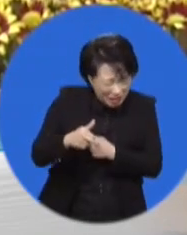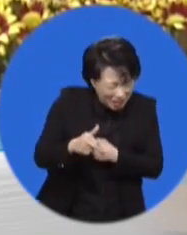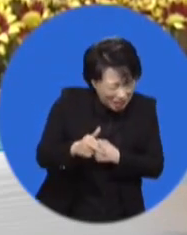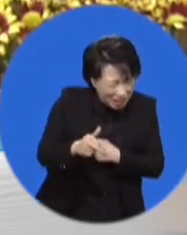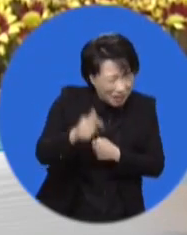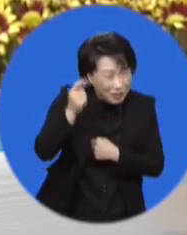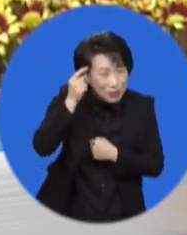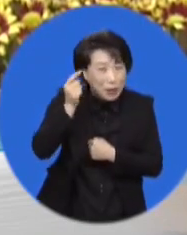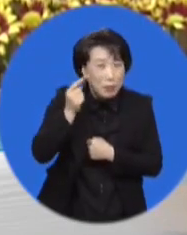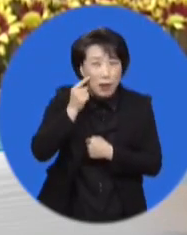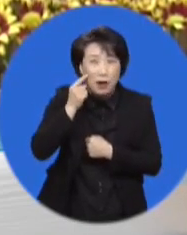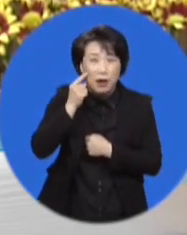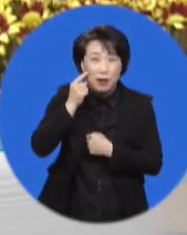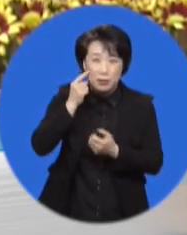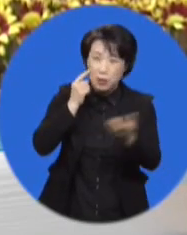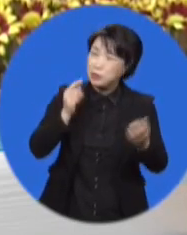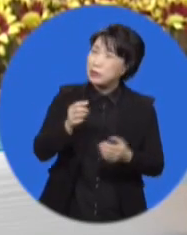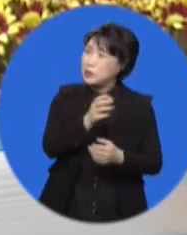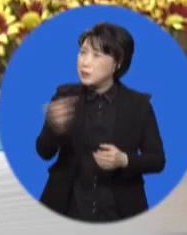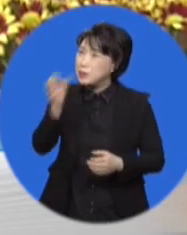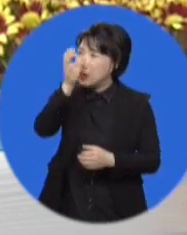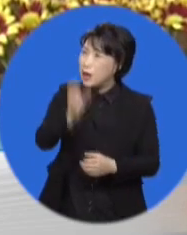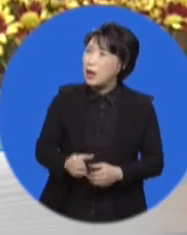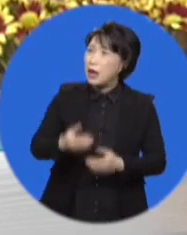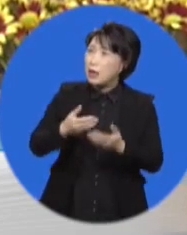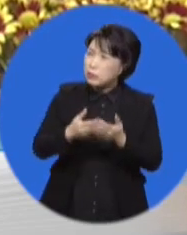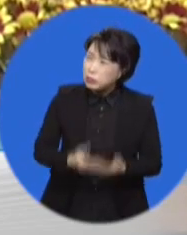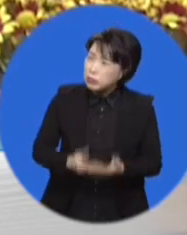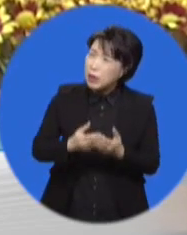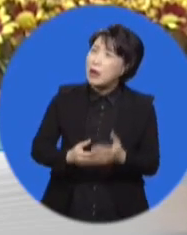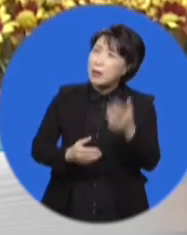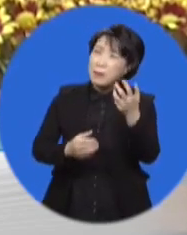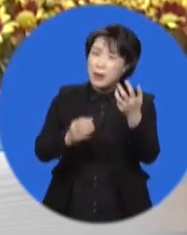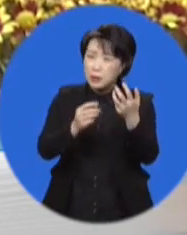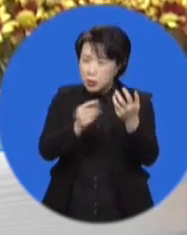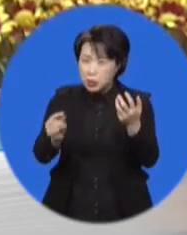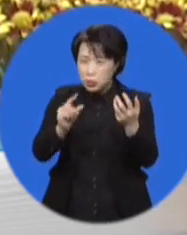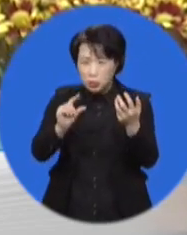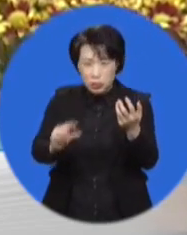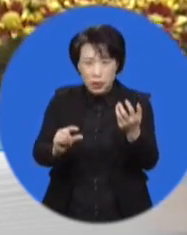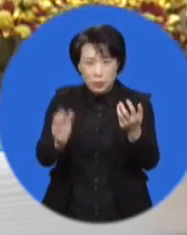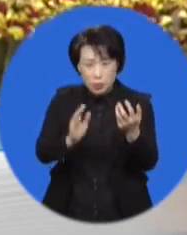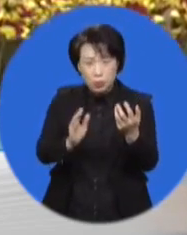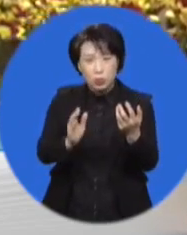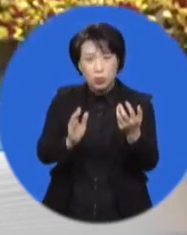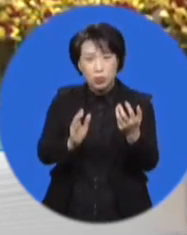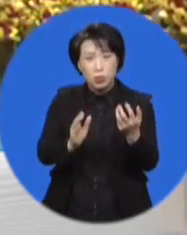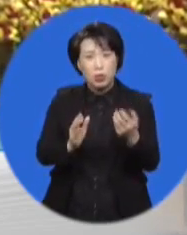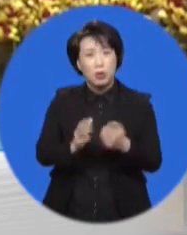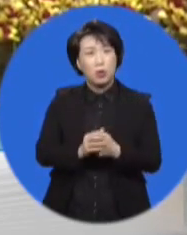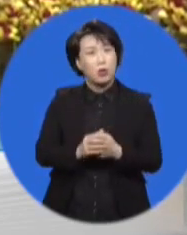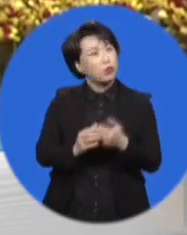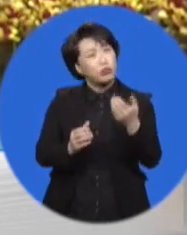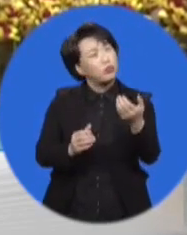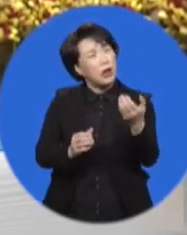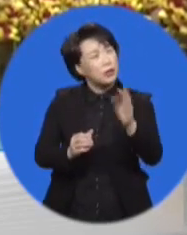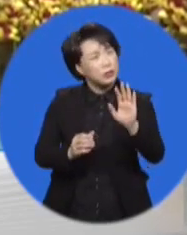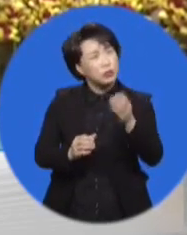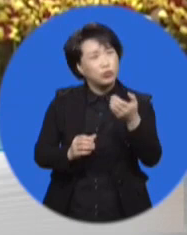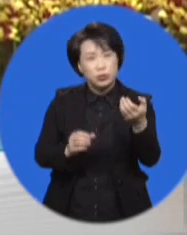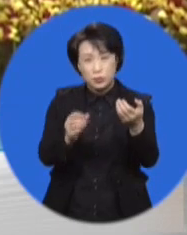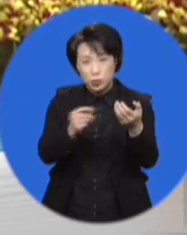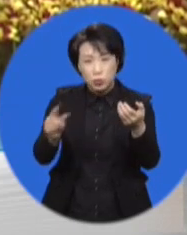아, 십자가가 80kg 정도로 학설에 의하면 되니까 아니 참